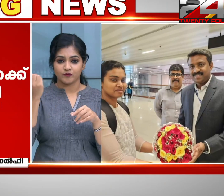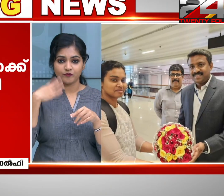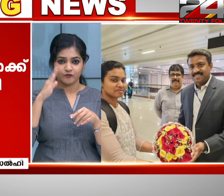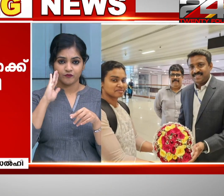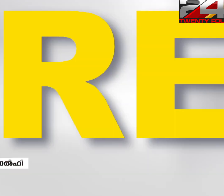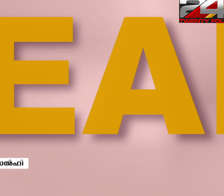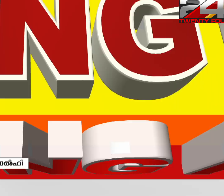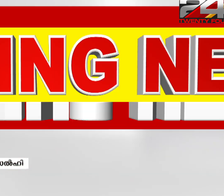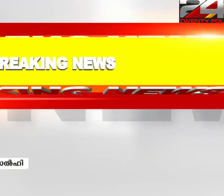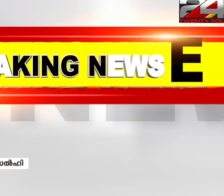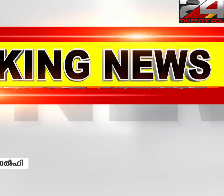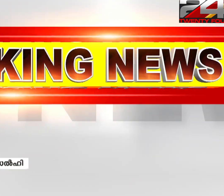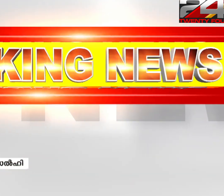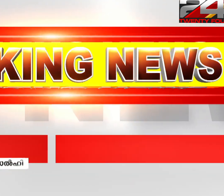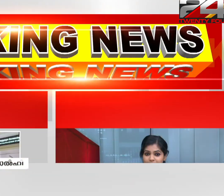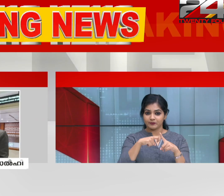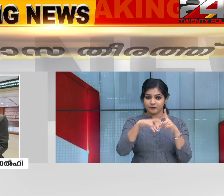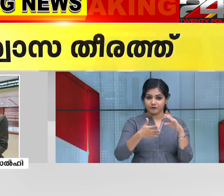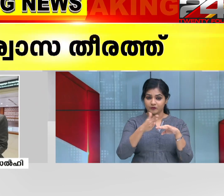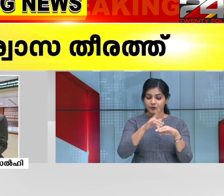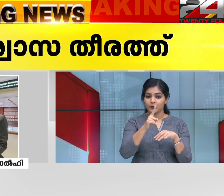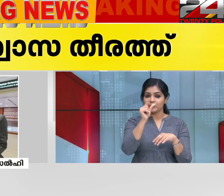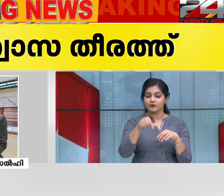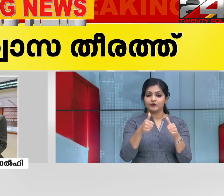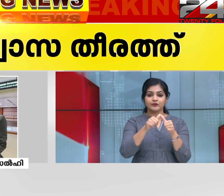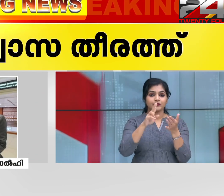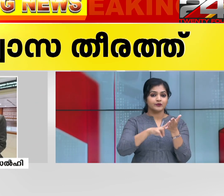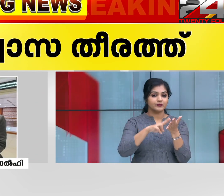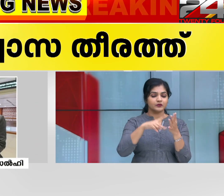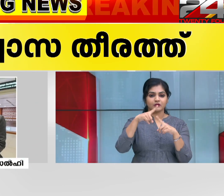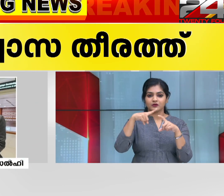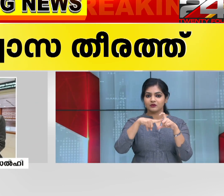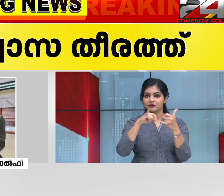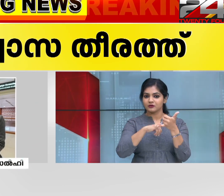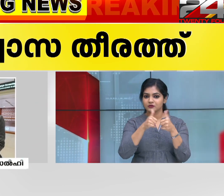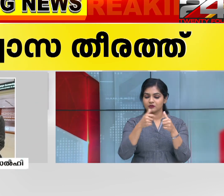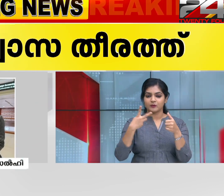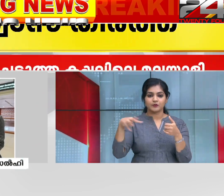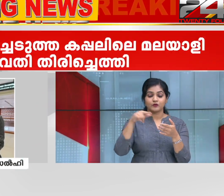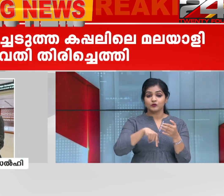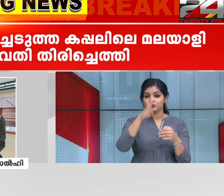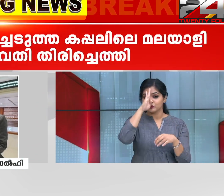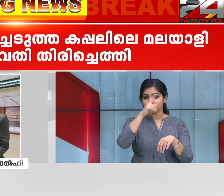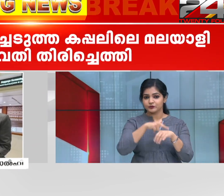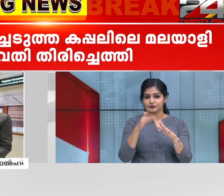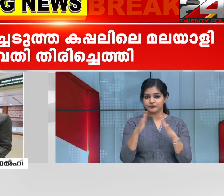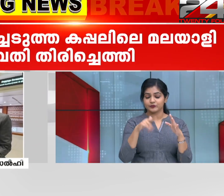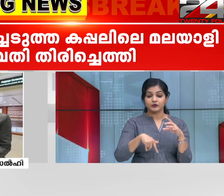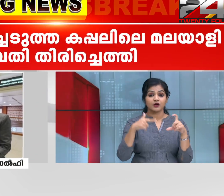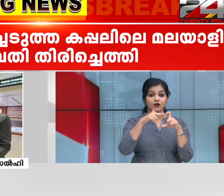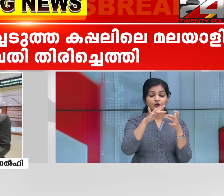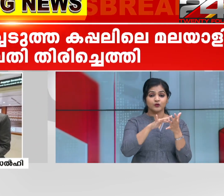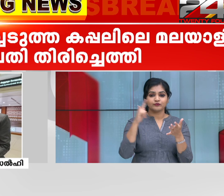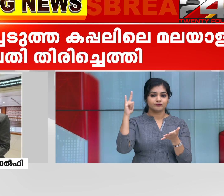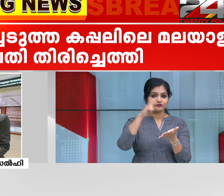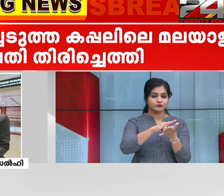അതിൽ ഒരാളാണ് മടങ്ങിയെത്തിയിരിക്കുന്നത്. ആൻടസ ജോസഫ് ഇന്ന് ഉച്ചയോടുകൂടി കൊച്ചി അന്താരാഷ്ട്ര